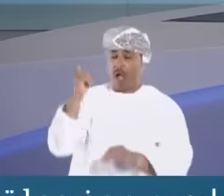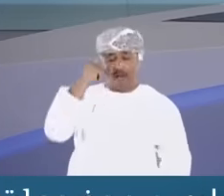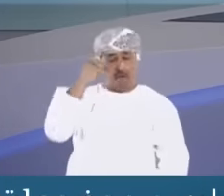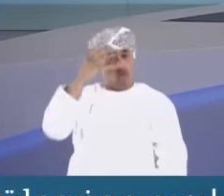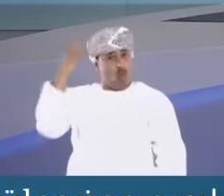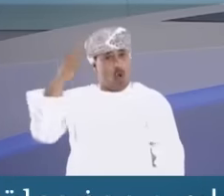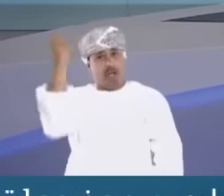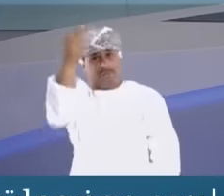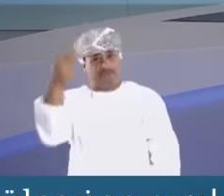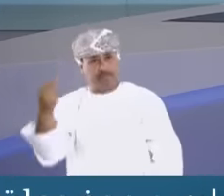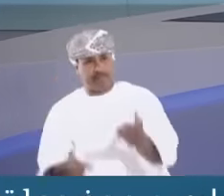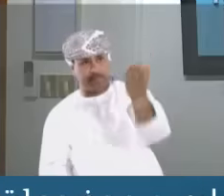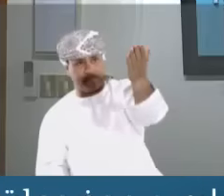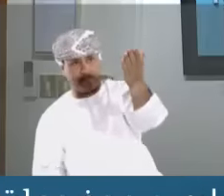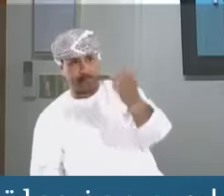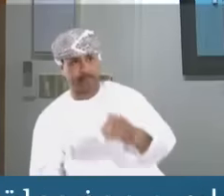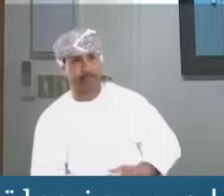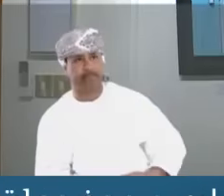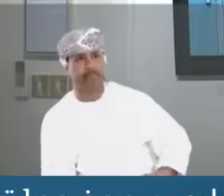العالية.